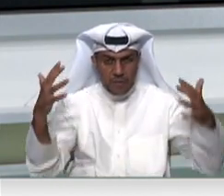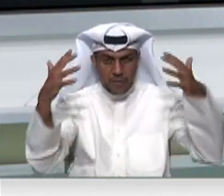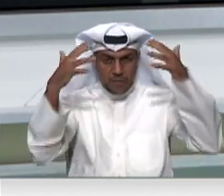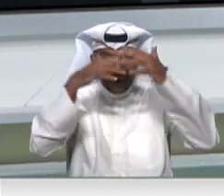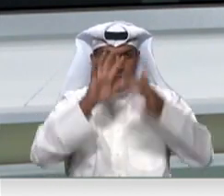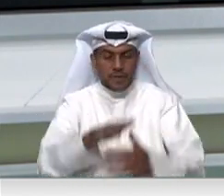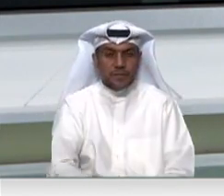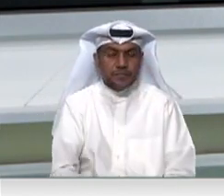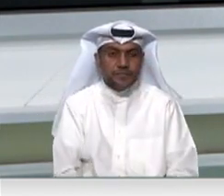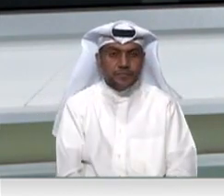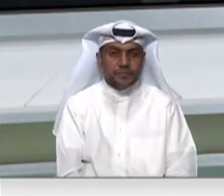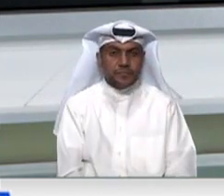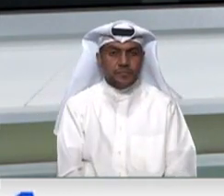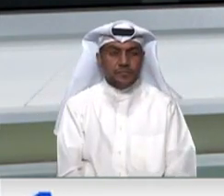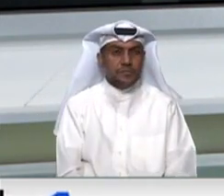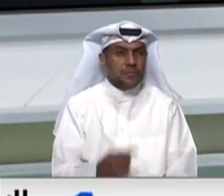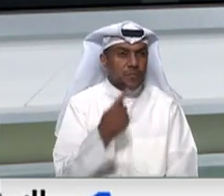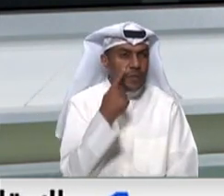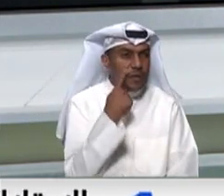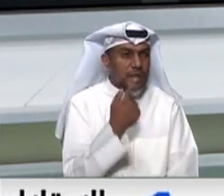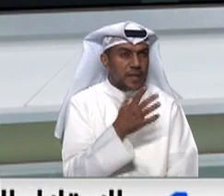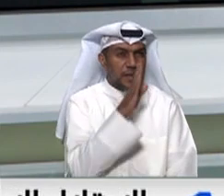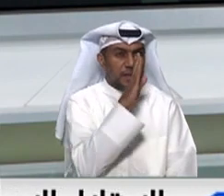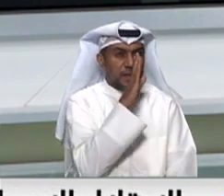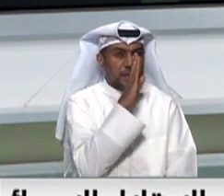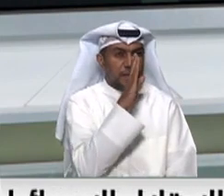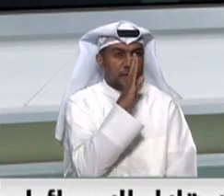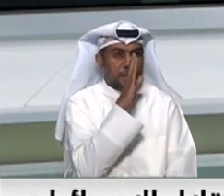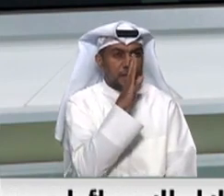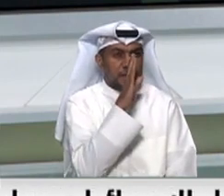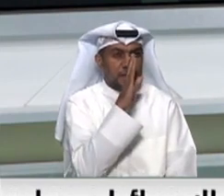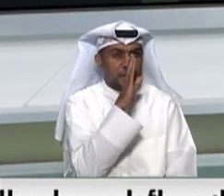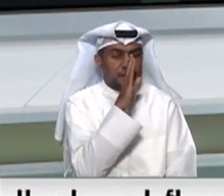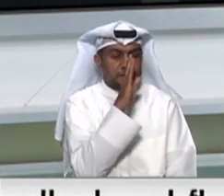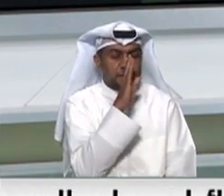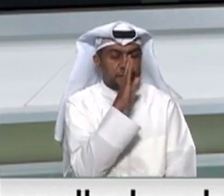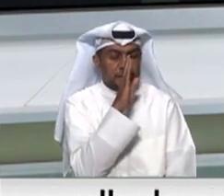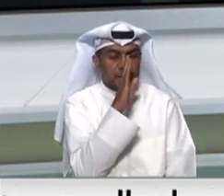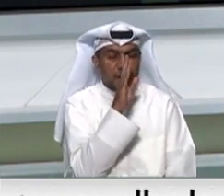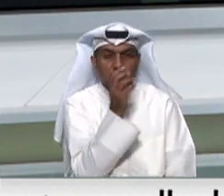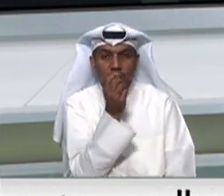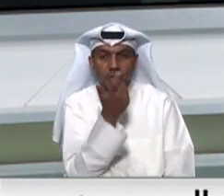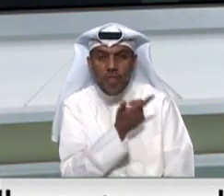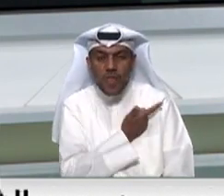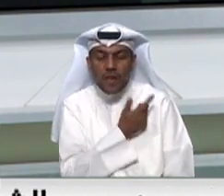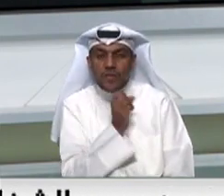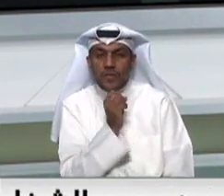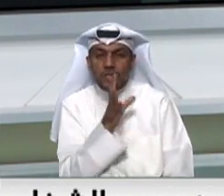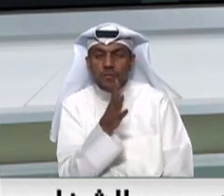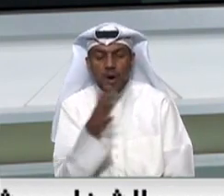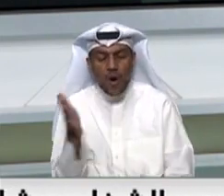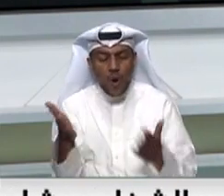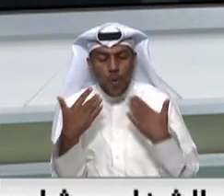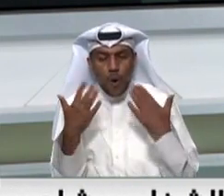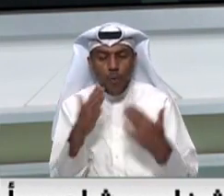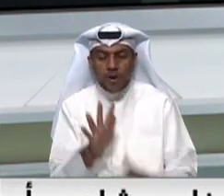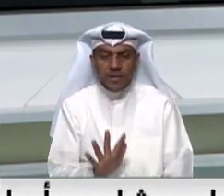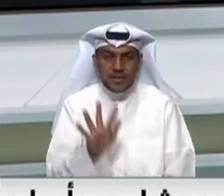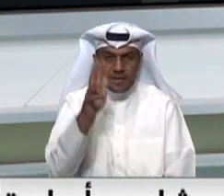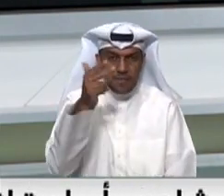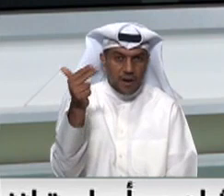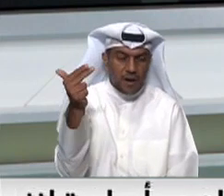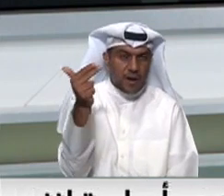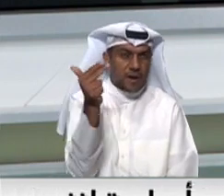الرعدية ابتداء من يوم الاثنين او مساء يوم الاثنين وصباح يوم الثلاثاء، تتحول الرياح الى الرياح الشماليه